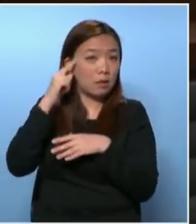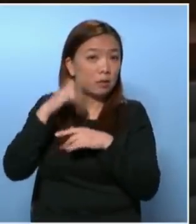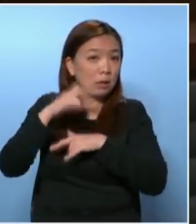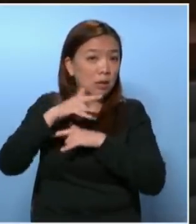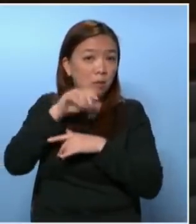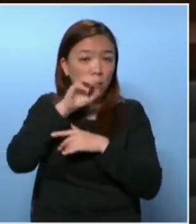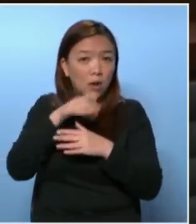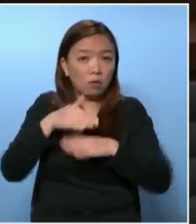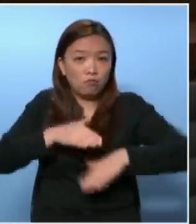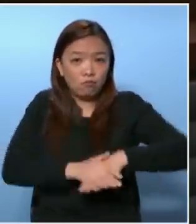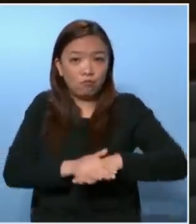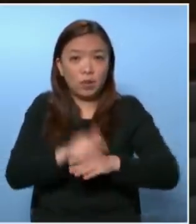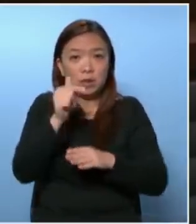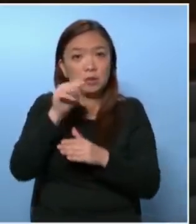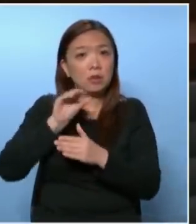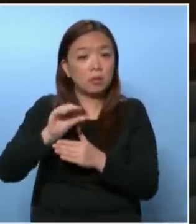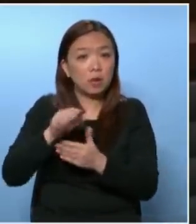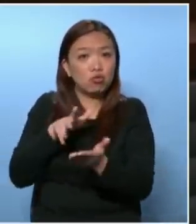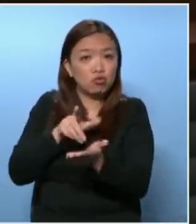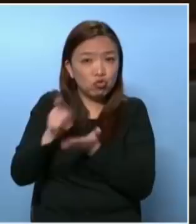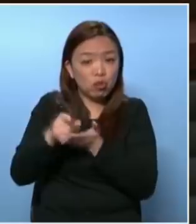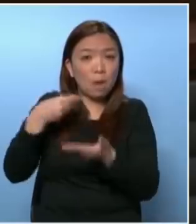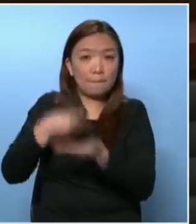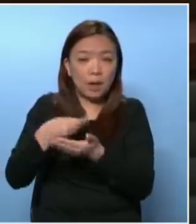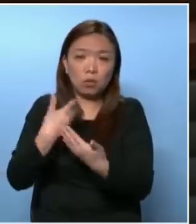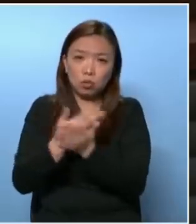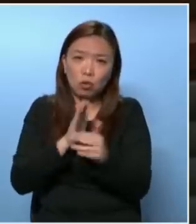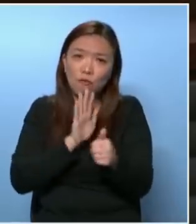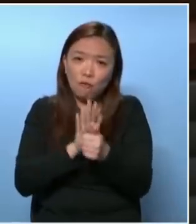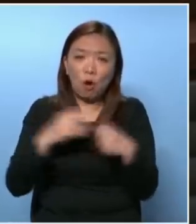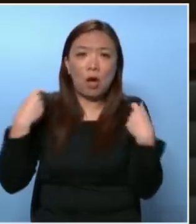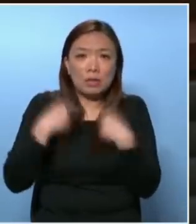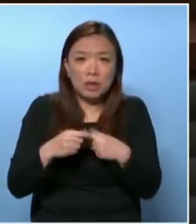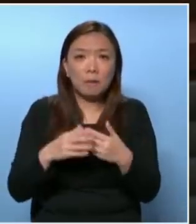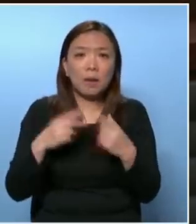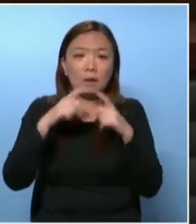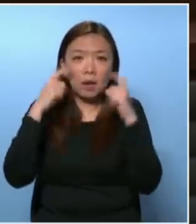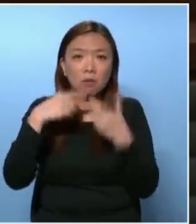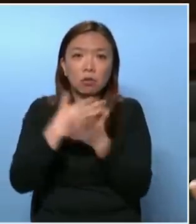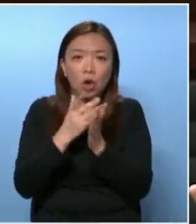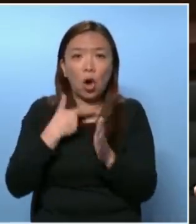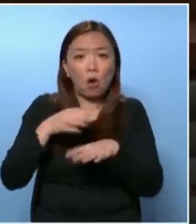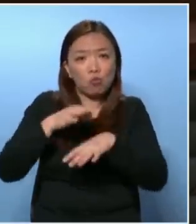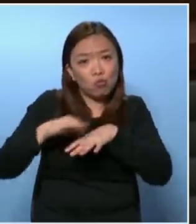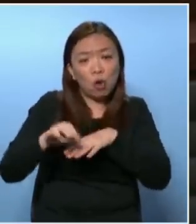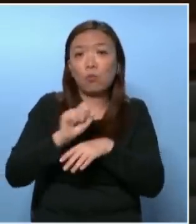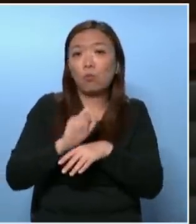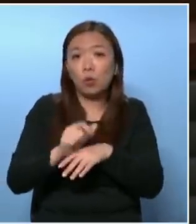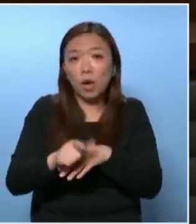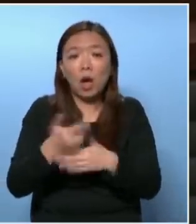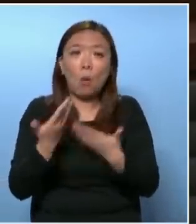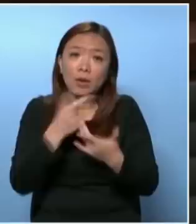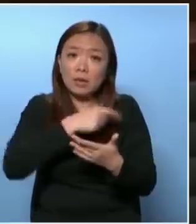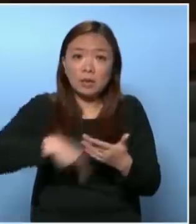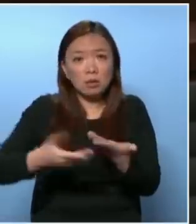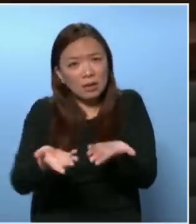意由10亿係專係我哋買呢啲防護裝備嘅，我哋係唔會吝惜。只要甚至乎議員，你有建議邊啲你